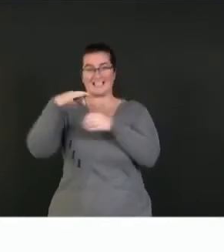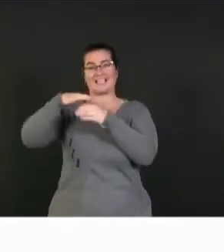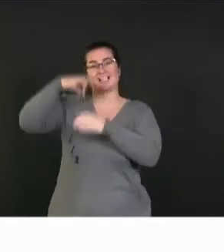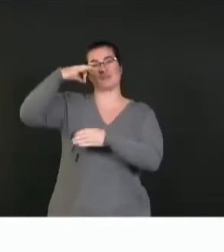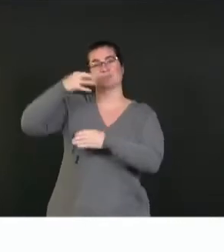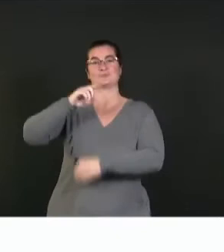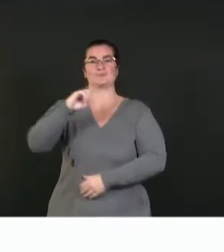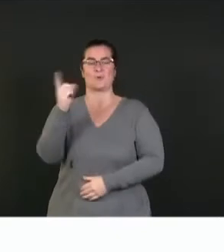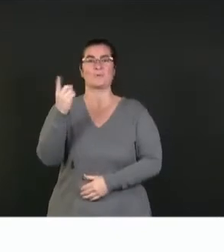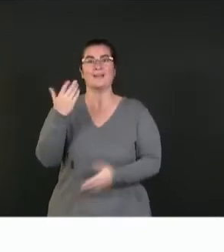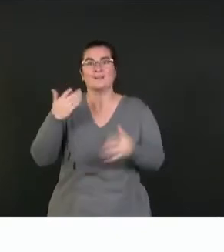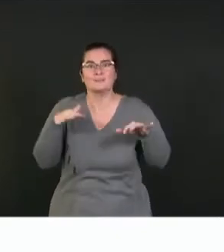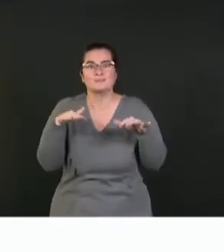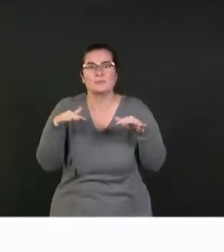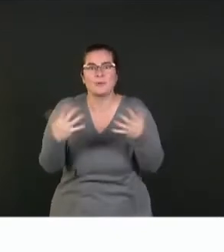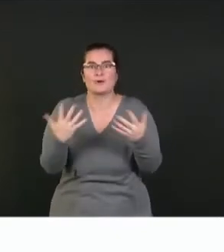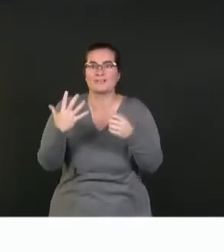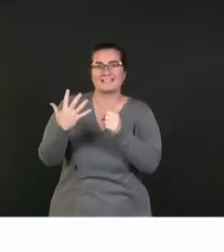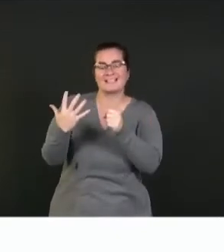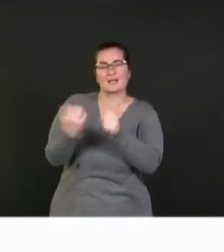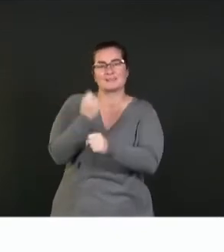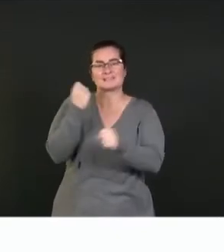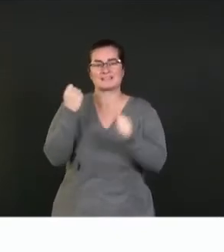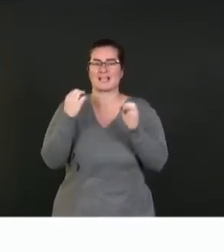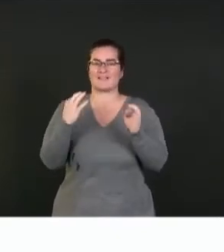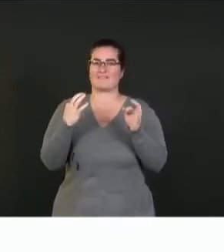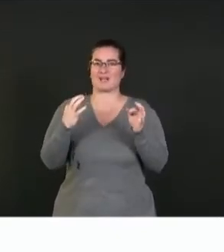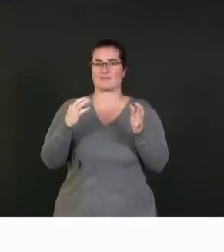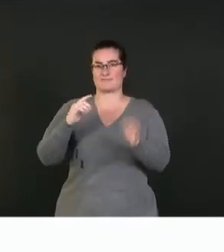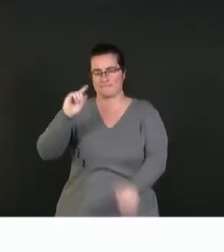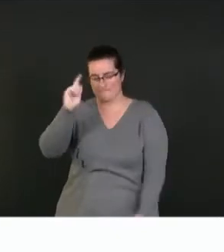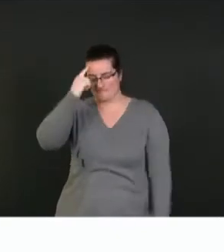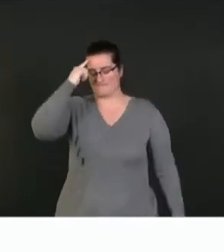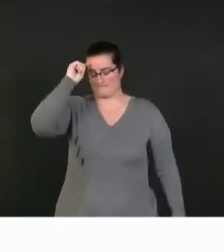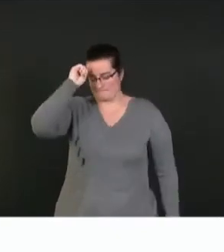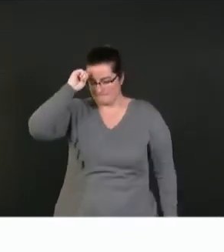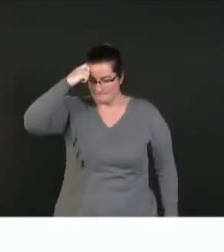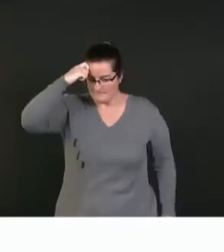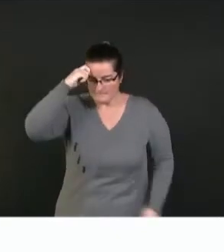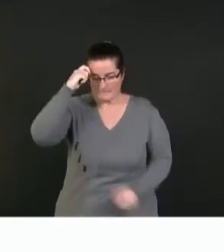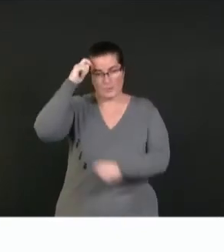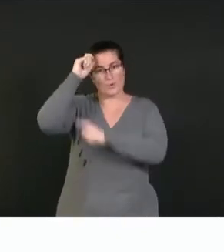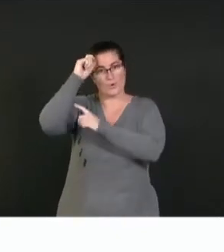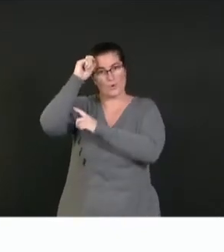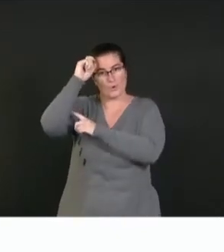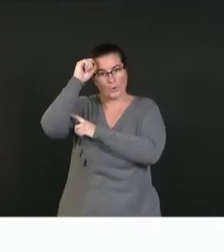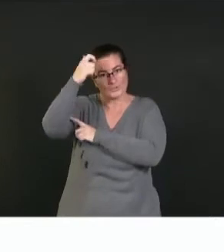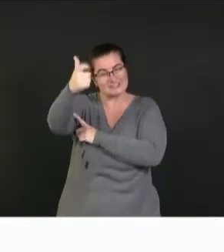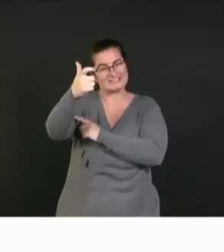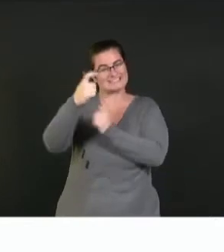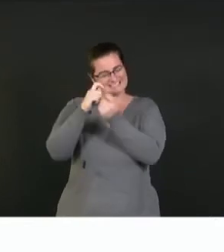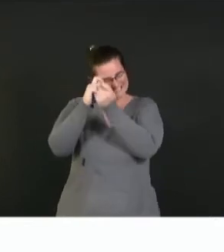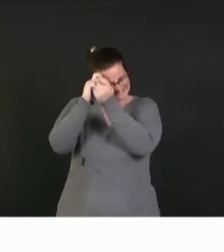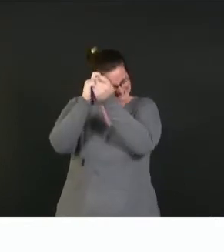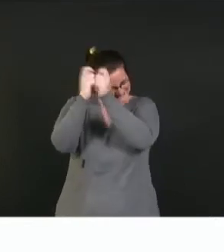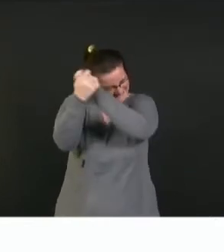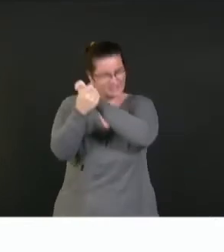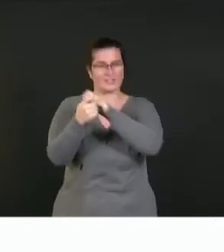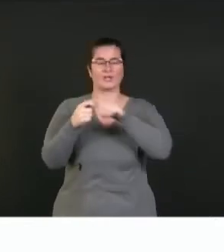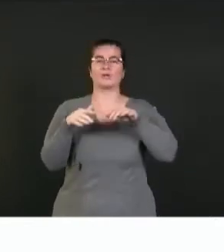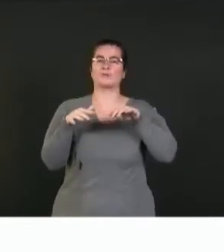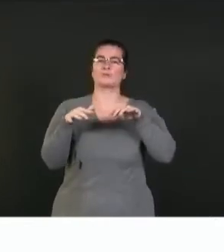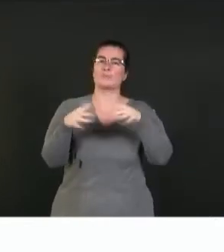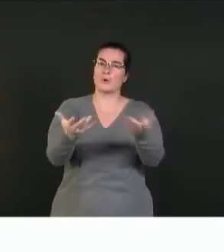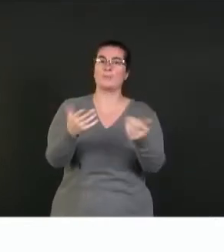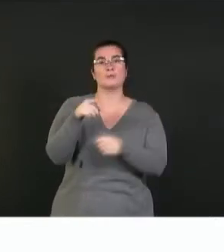c'est un enjeu, là aussi, en termes de culture, pour faire avancer ces logiques. Vous qui travaillez, vous rencontrez des élus de